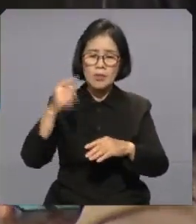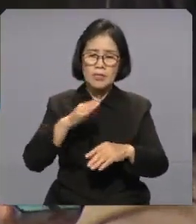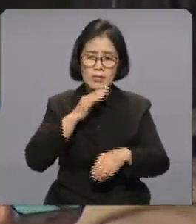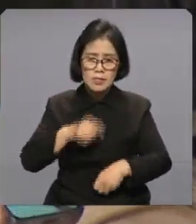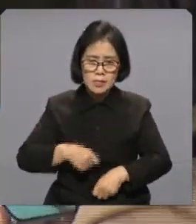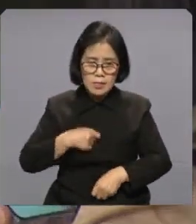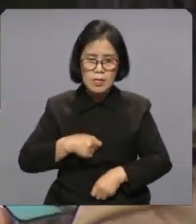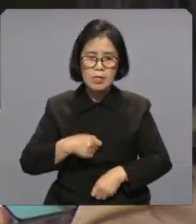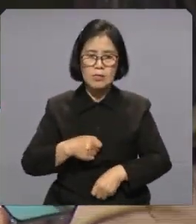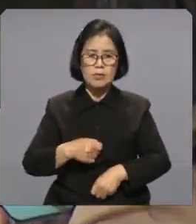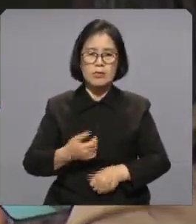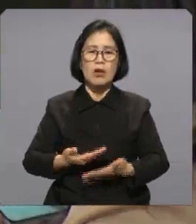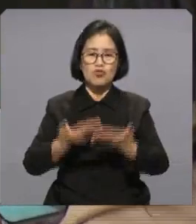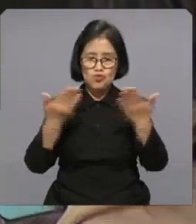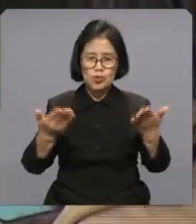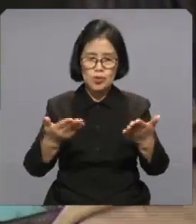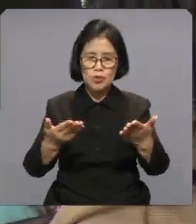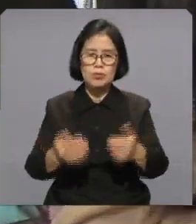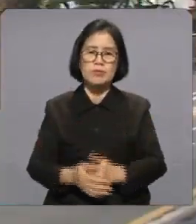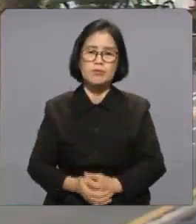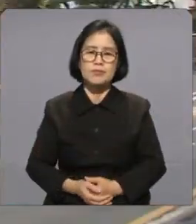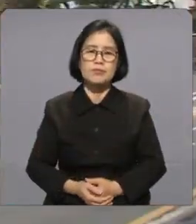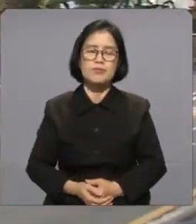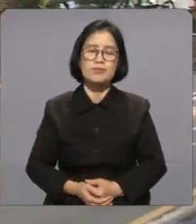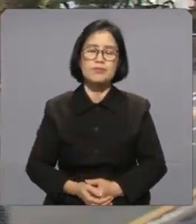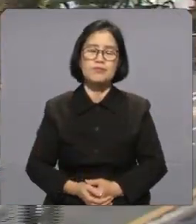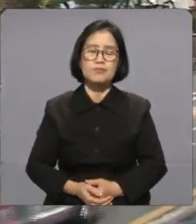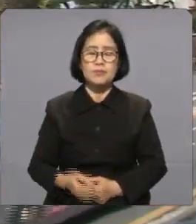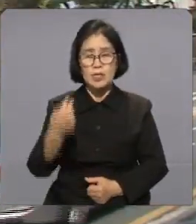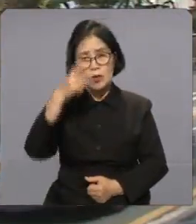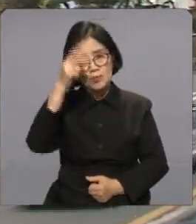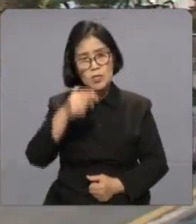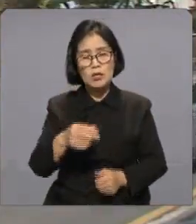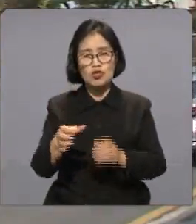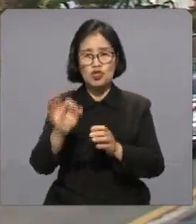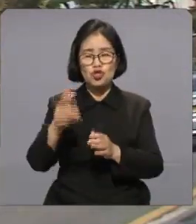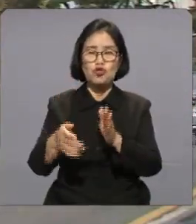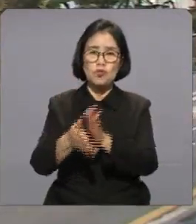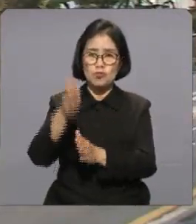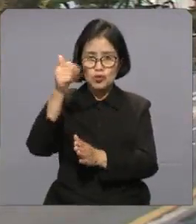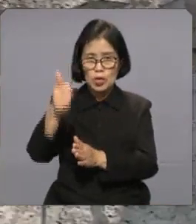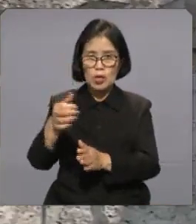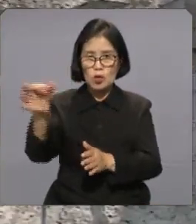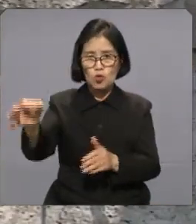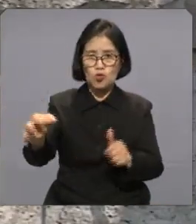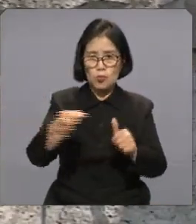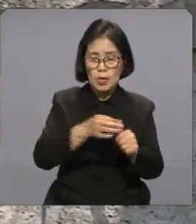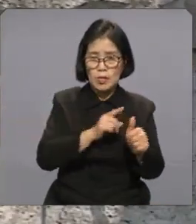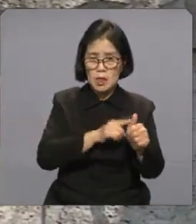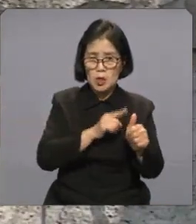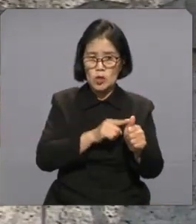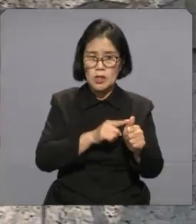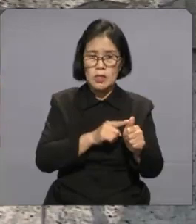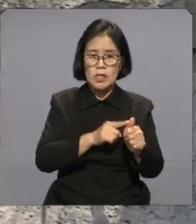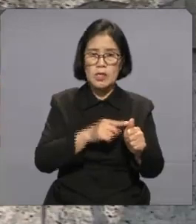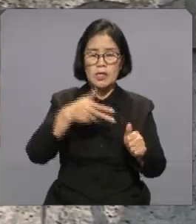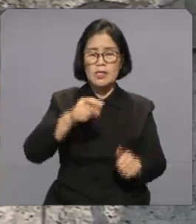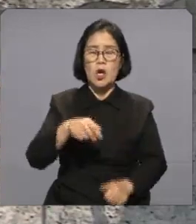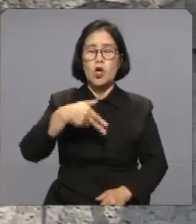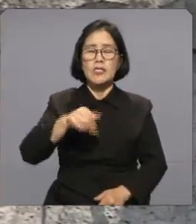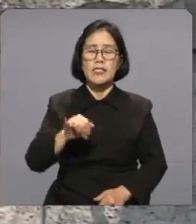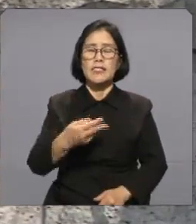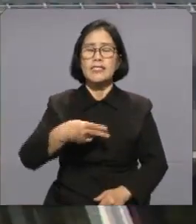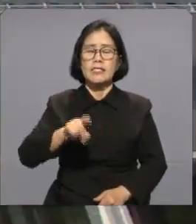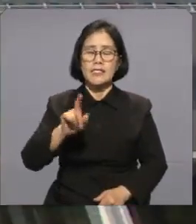다 제공하겠다라는 의지로 생각하시면 될것 같습니다. 검찰은 유전 본부장에게 돈을 수수한 의혹을 받는 정진상